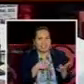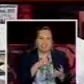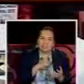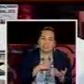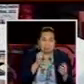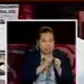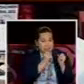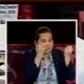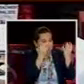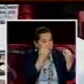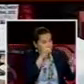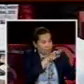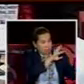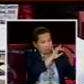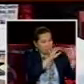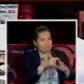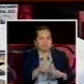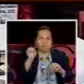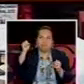po. Mga ilan kayo nandun?